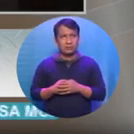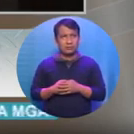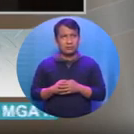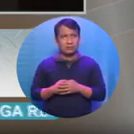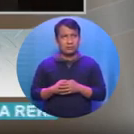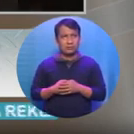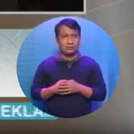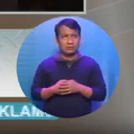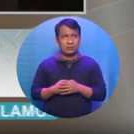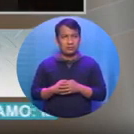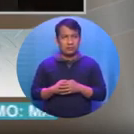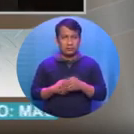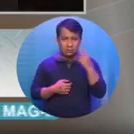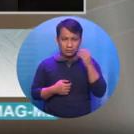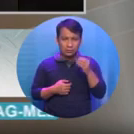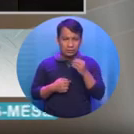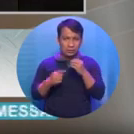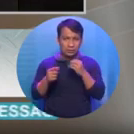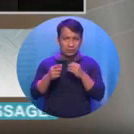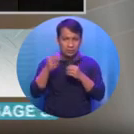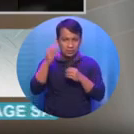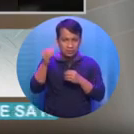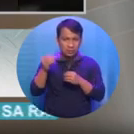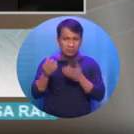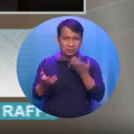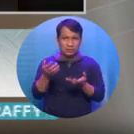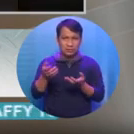Hello, sir. Sir.